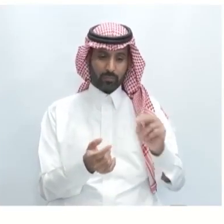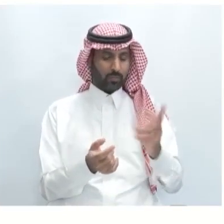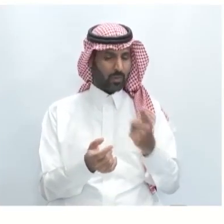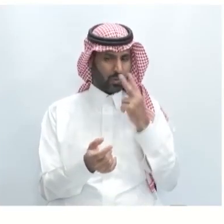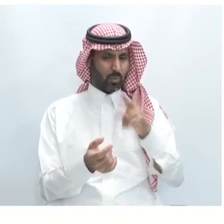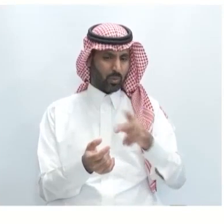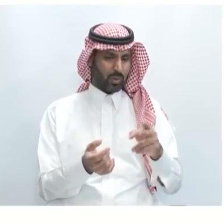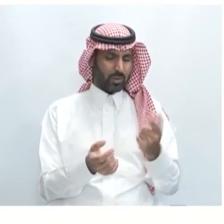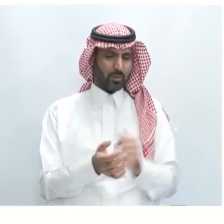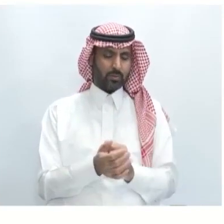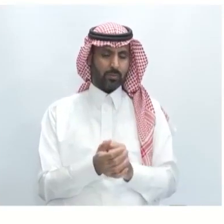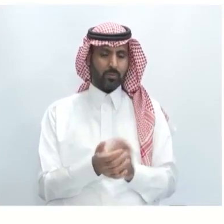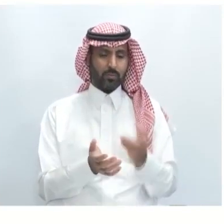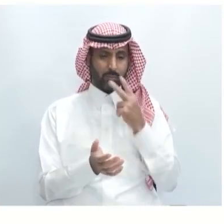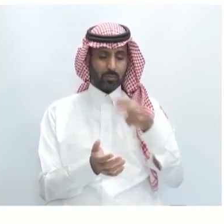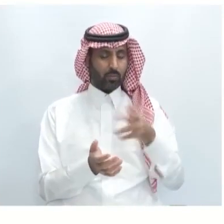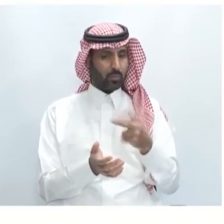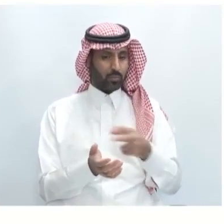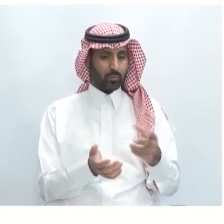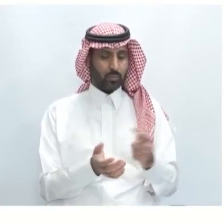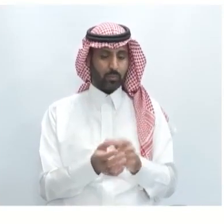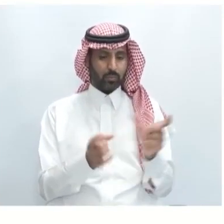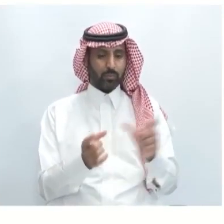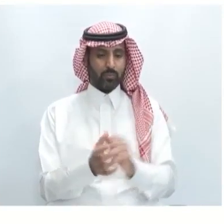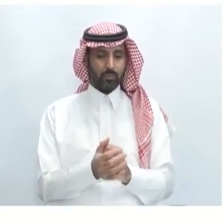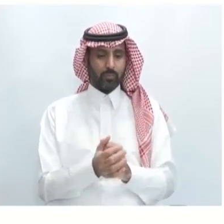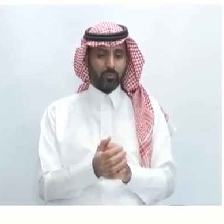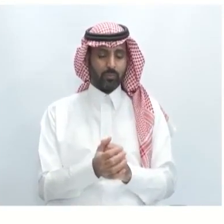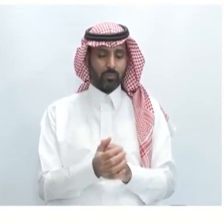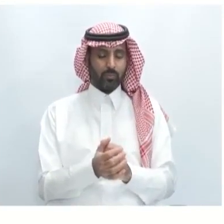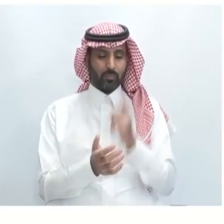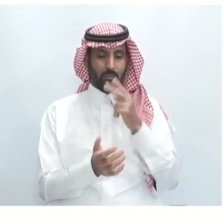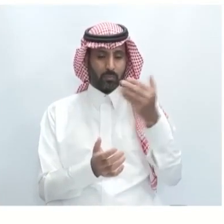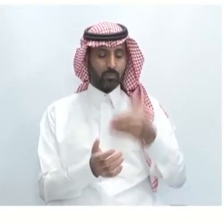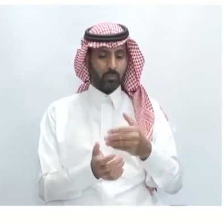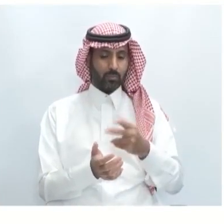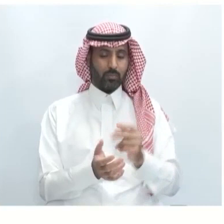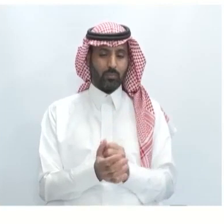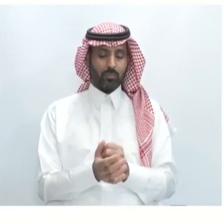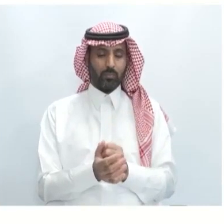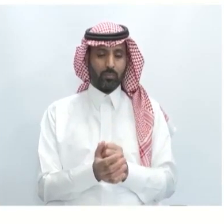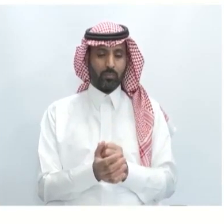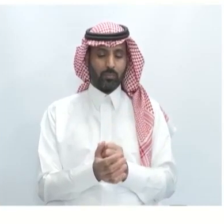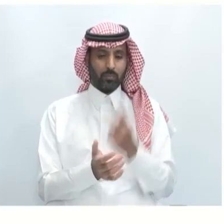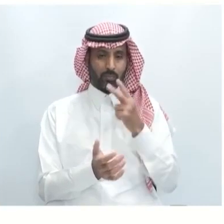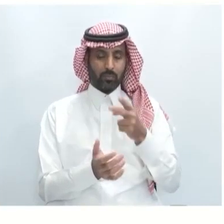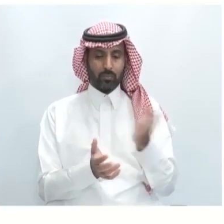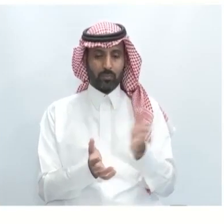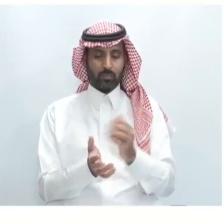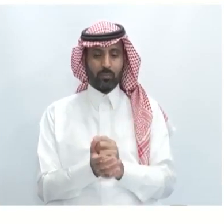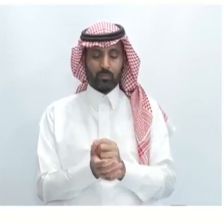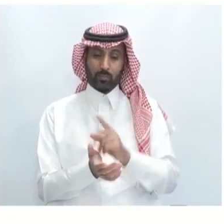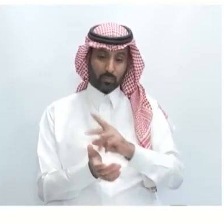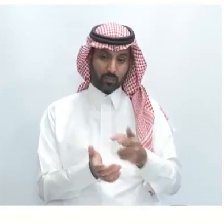الذي تغير لاحظ ما الذي تغير لدي لاحظ ما الذي تغير لدي انظر